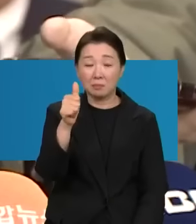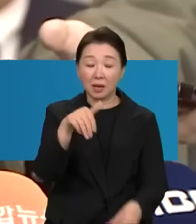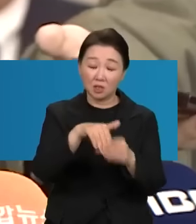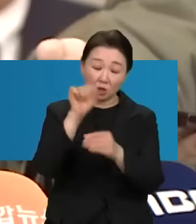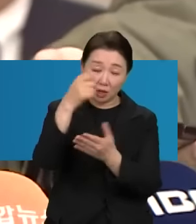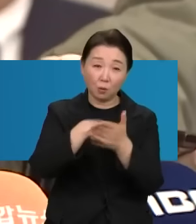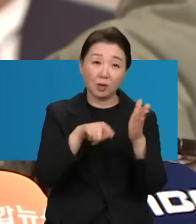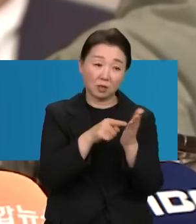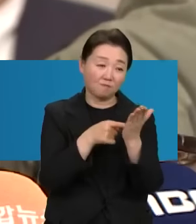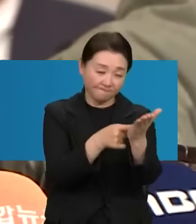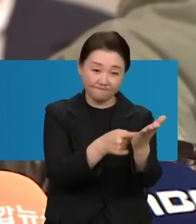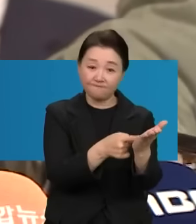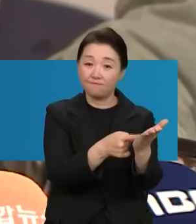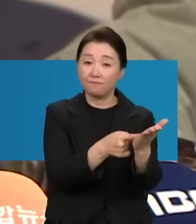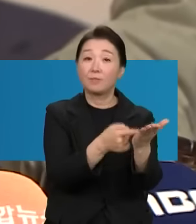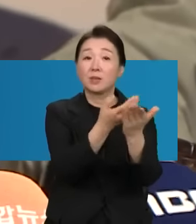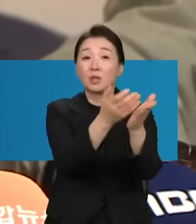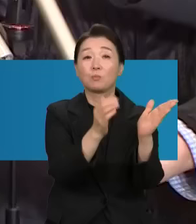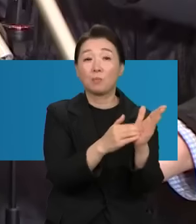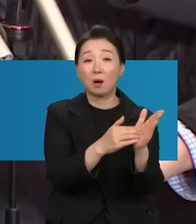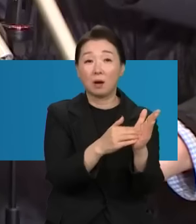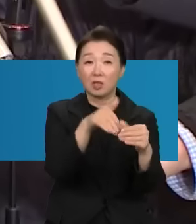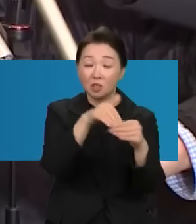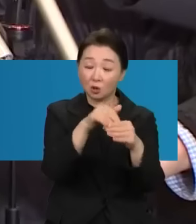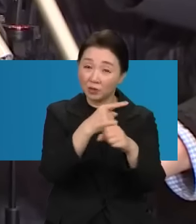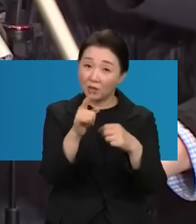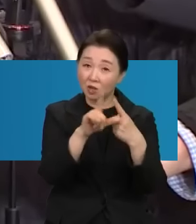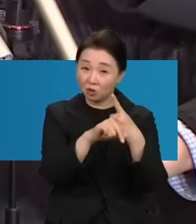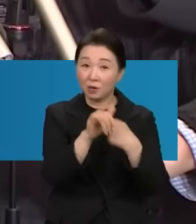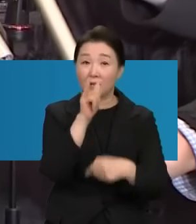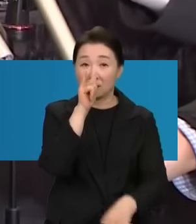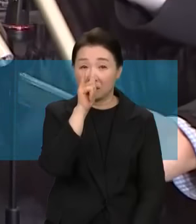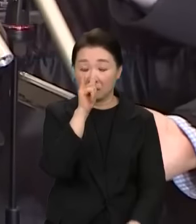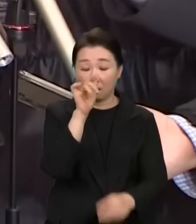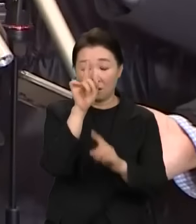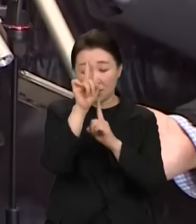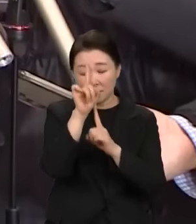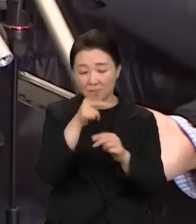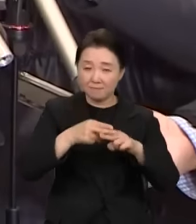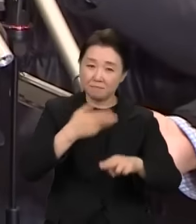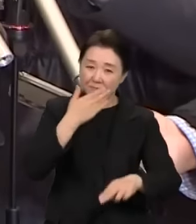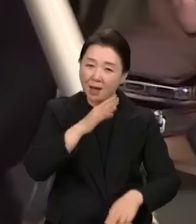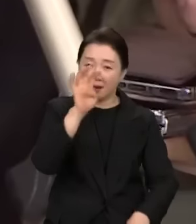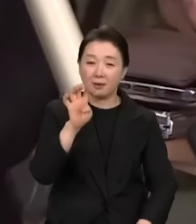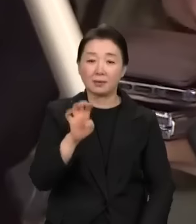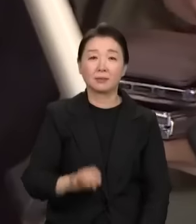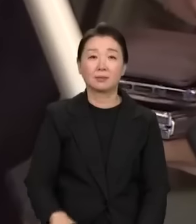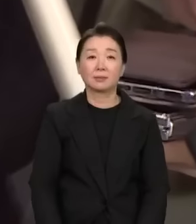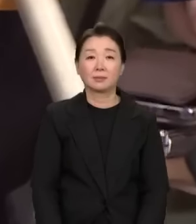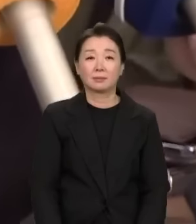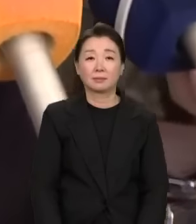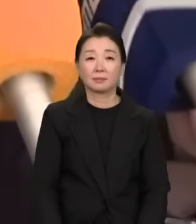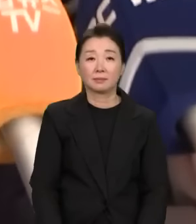표명서를 제출한 건데요. 선거는 내년 1월에 치러지는데 이 회장의 독주는 계속될까요?